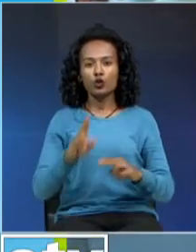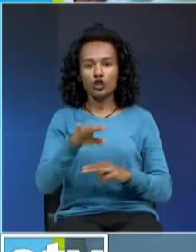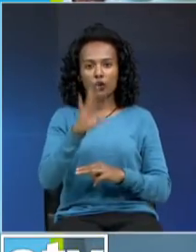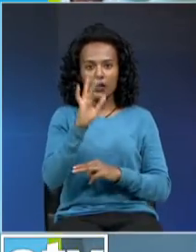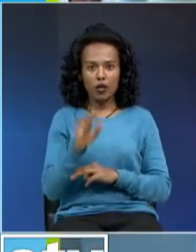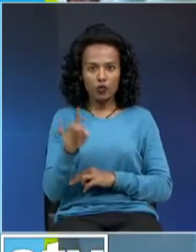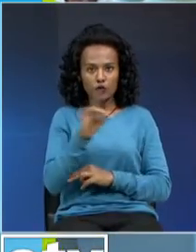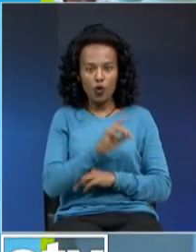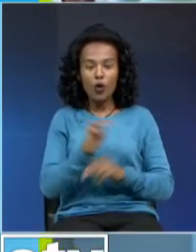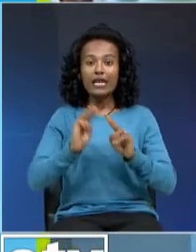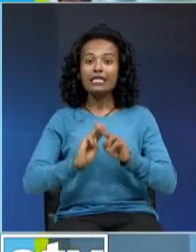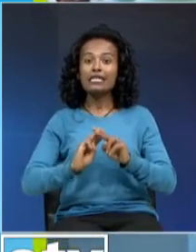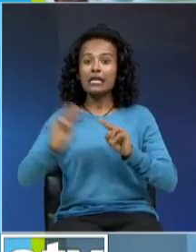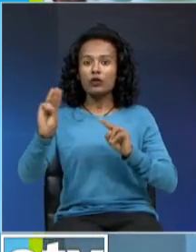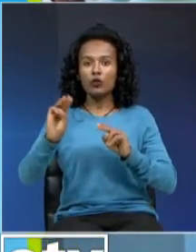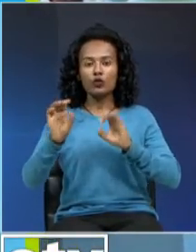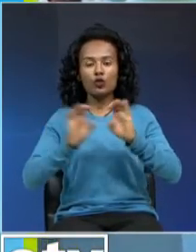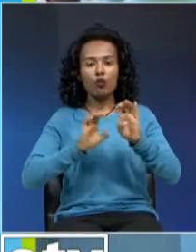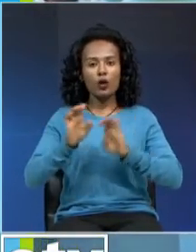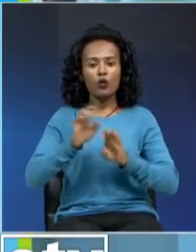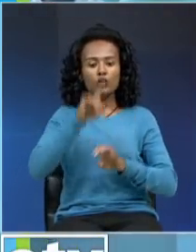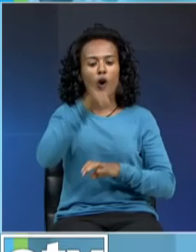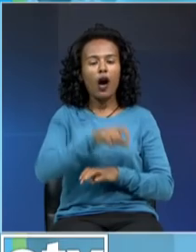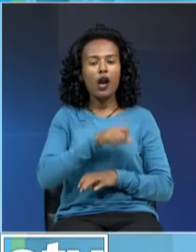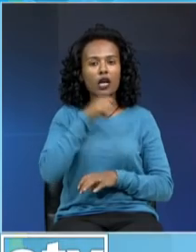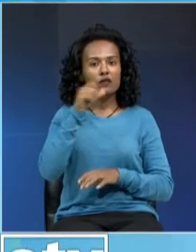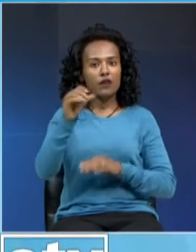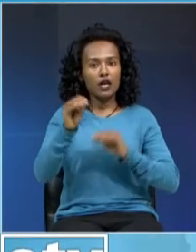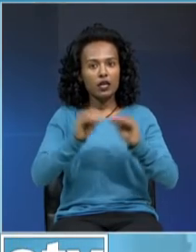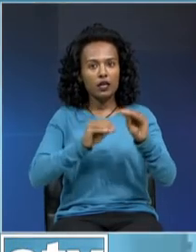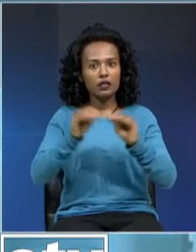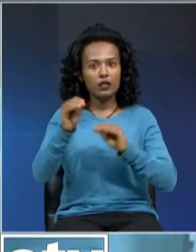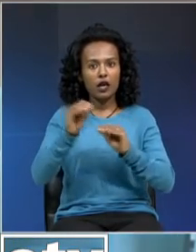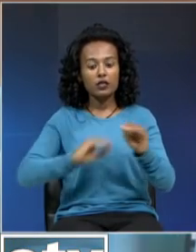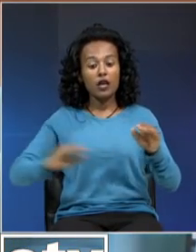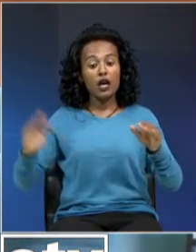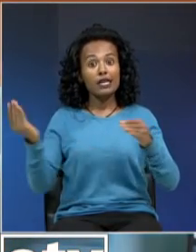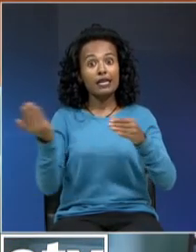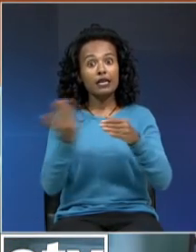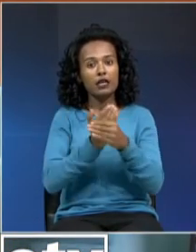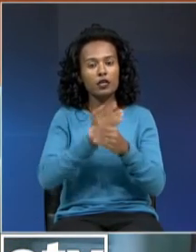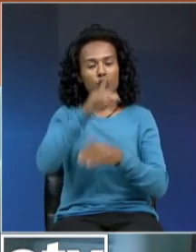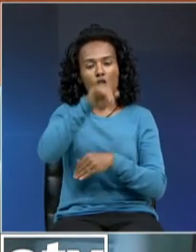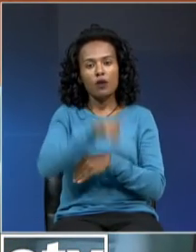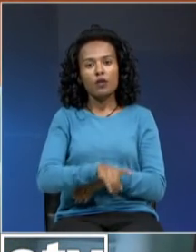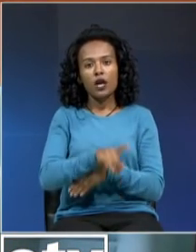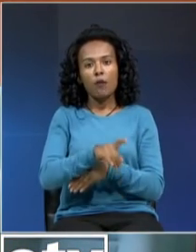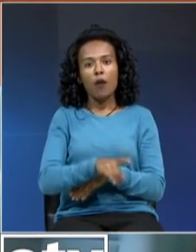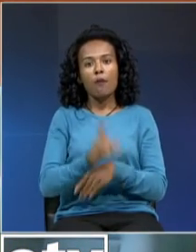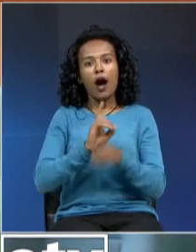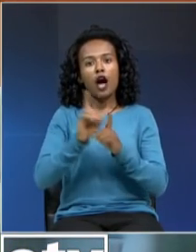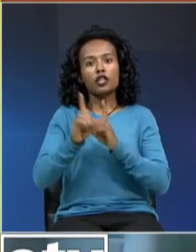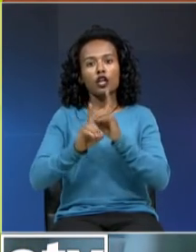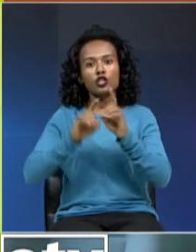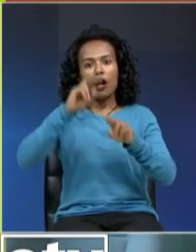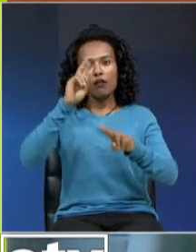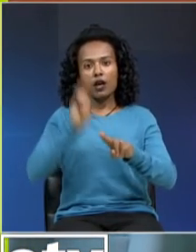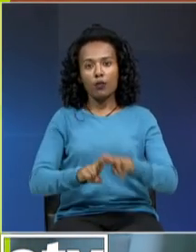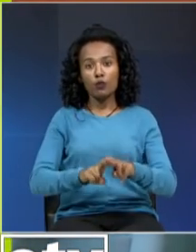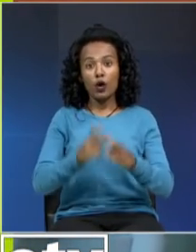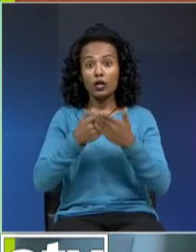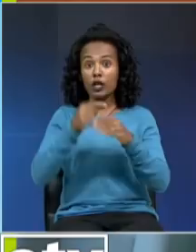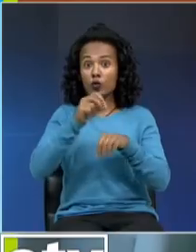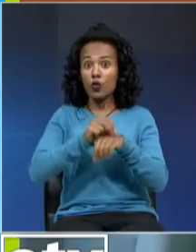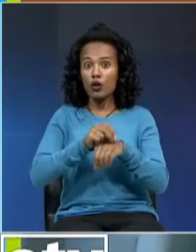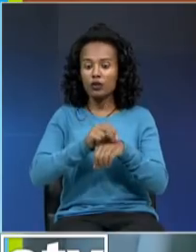በመሆኑ ስደተኞች የሚያደርጓቸው አላስፈላጊ እንቅስቃሴዎች ሊገደቡ እንደሚገባም አቅጣጫ ተቀምጧል። ይህን